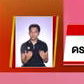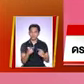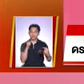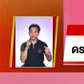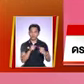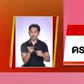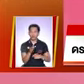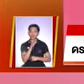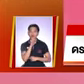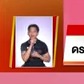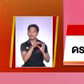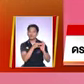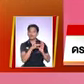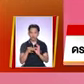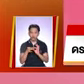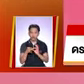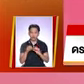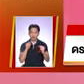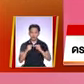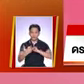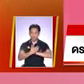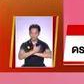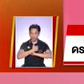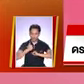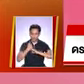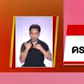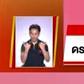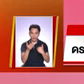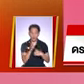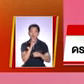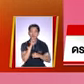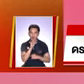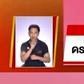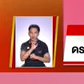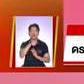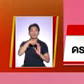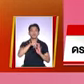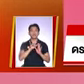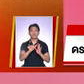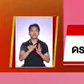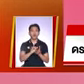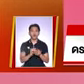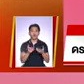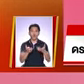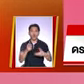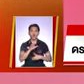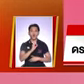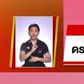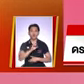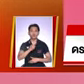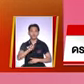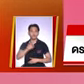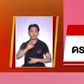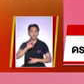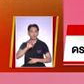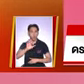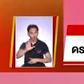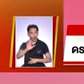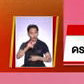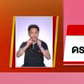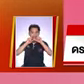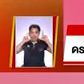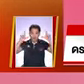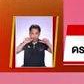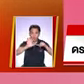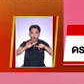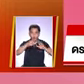องของปลาส้มเนี่ยไปโยงเรื่องของการเมืองทั้งที่ปลาส้มเมืองกว้านพะเยาเนี่ยเป็นสินค้าโอท็อปของฝากชื่อดังของจังหวัดนะ